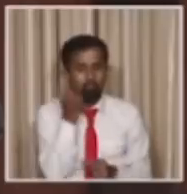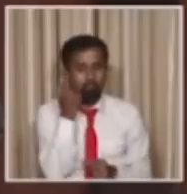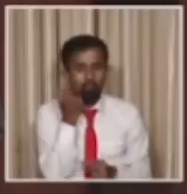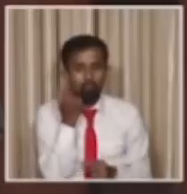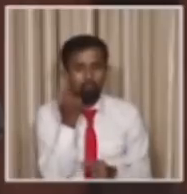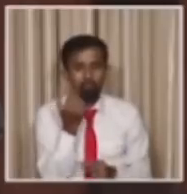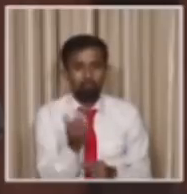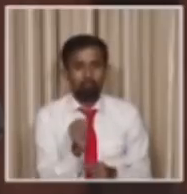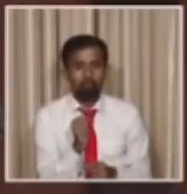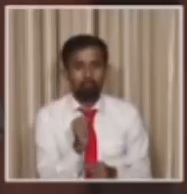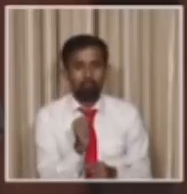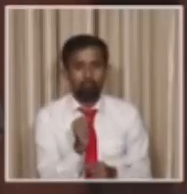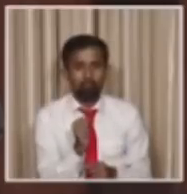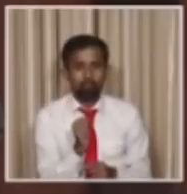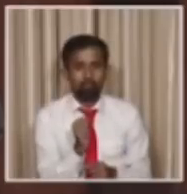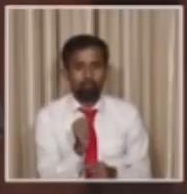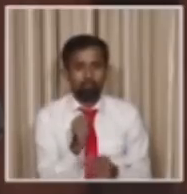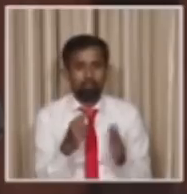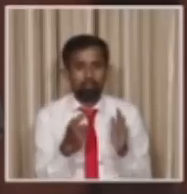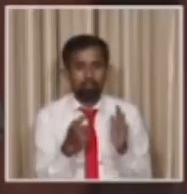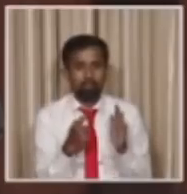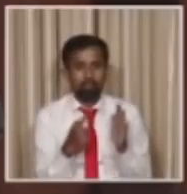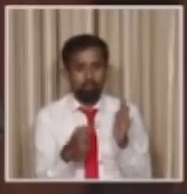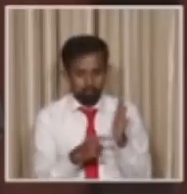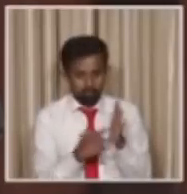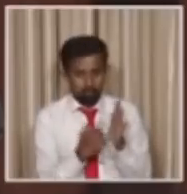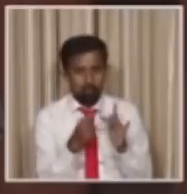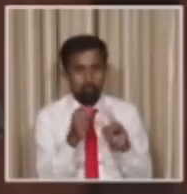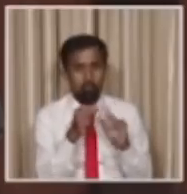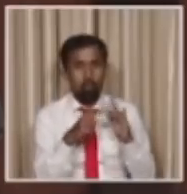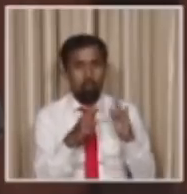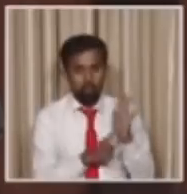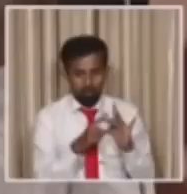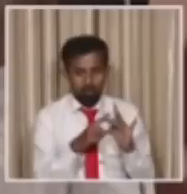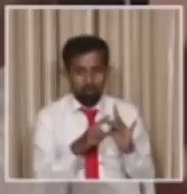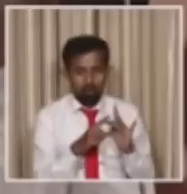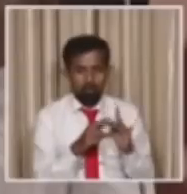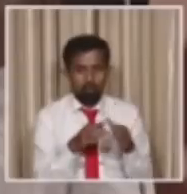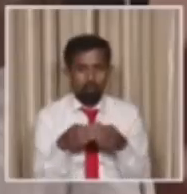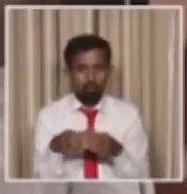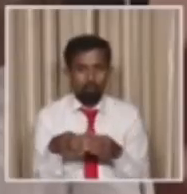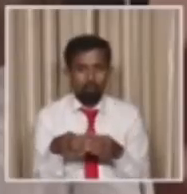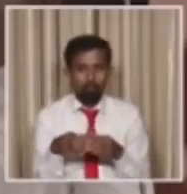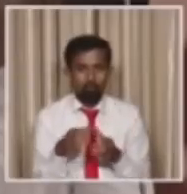මේ ට්‍රිපලි ප්ලටූන් එක ගැන ඔව් ටිරානලස් ඇමතුමා